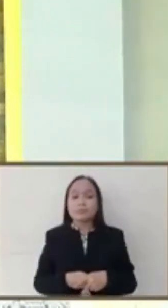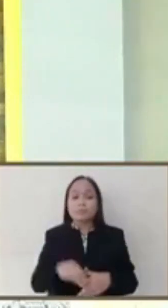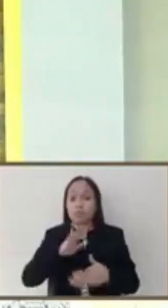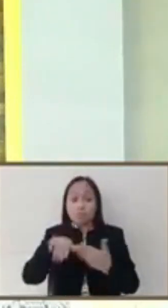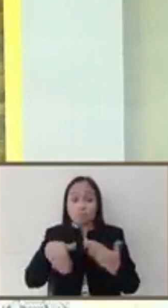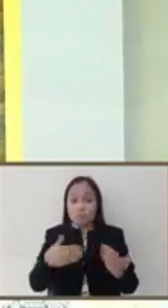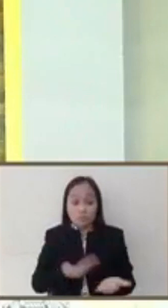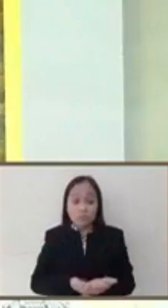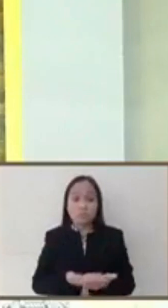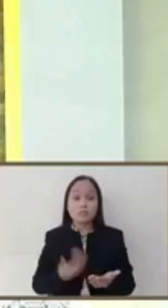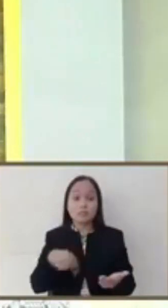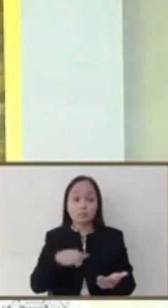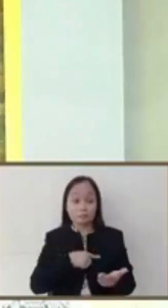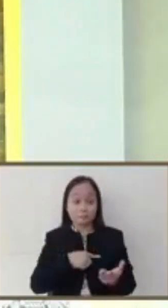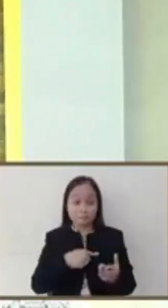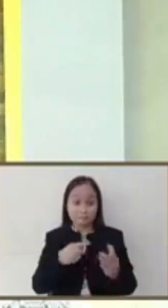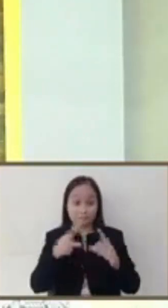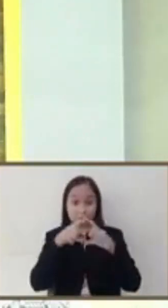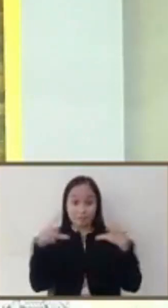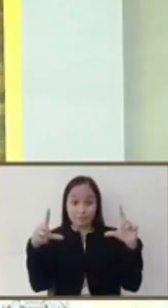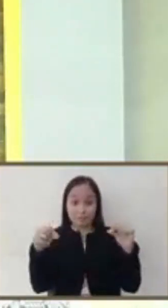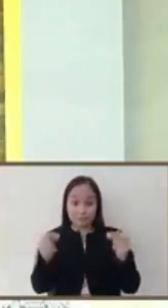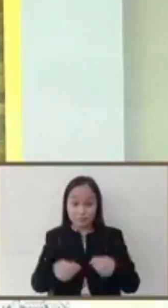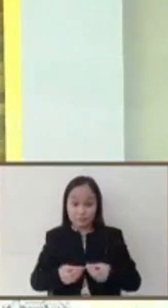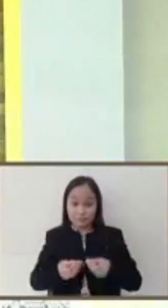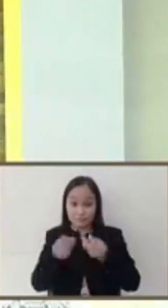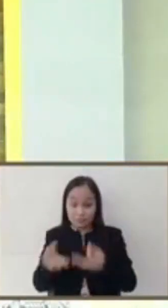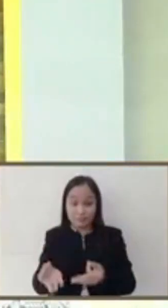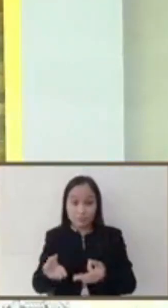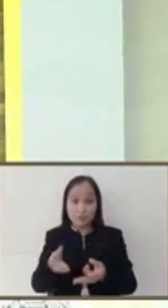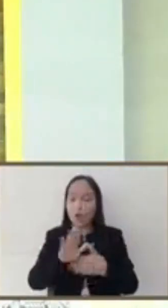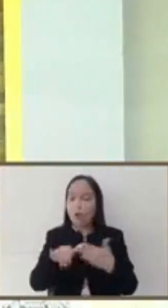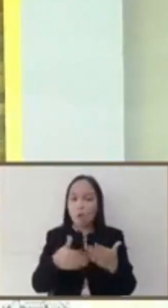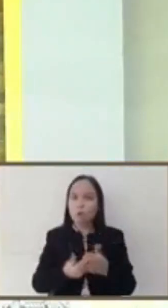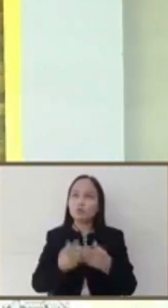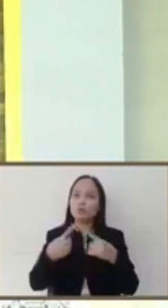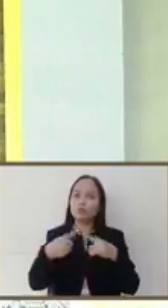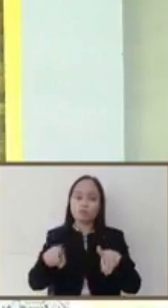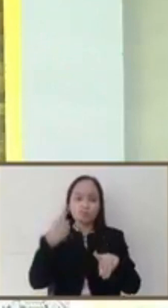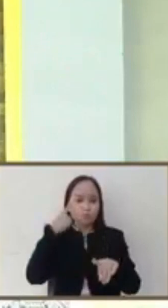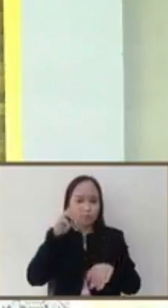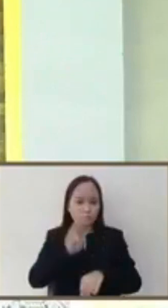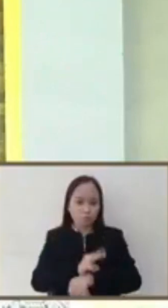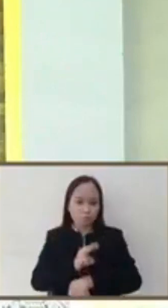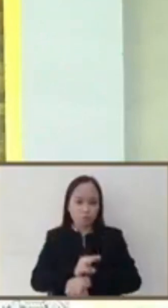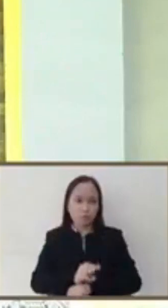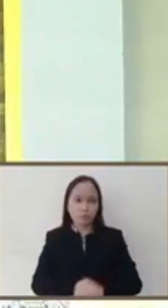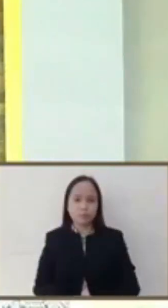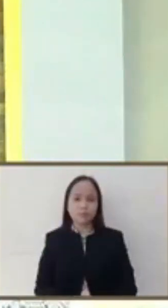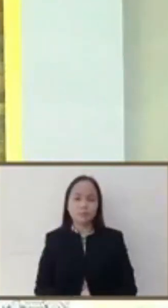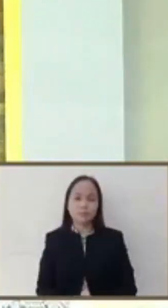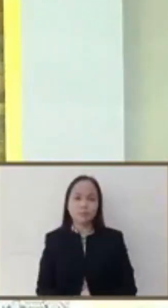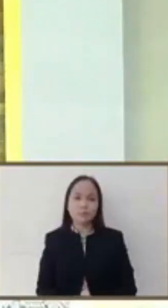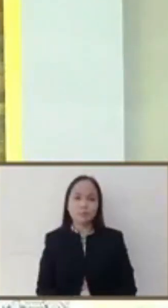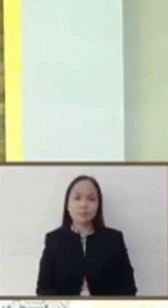po natin mga kapatid sa offering envelope, napupunta po yan sa gawain. Napupunta po yan. That's the reason mga kapatid kung